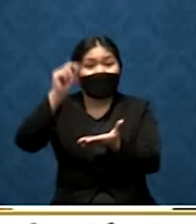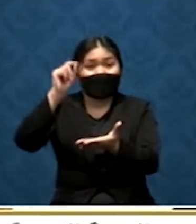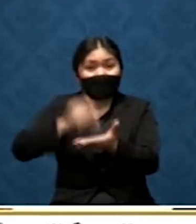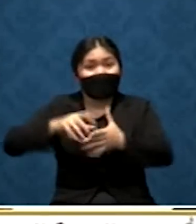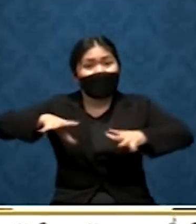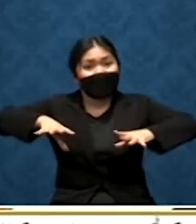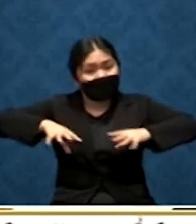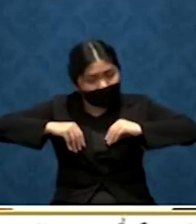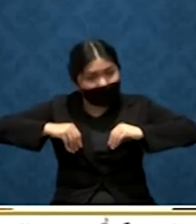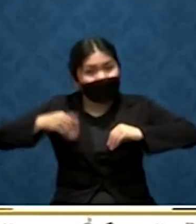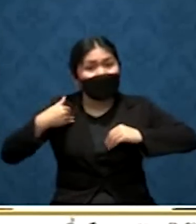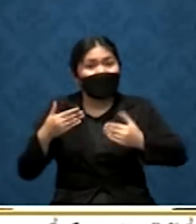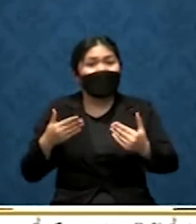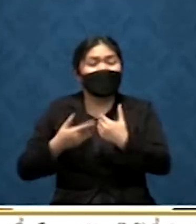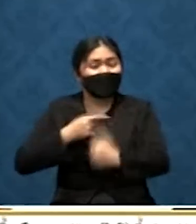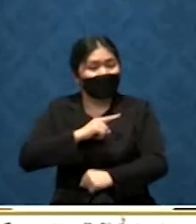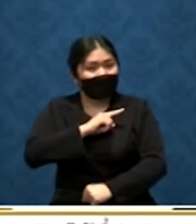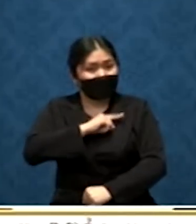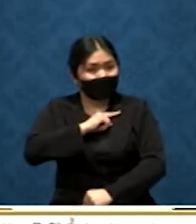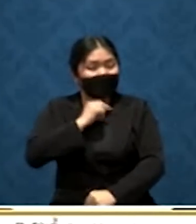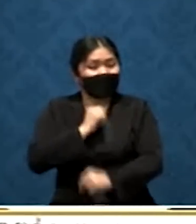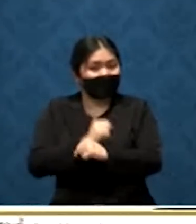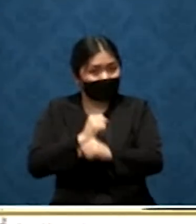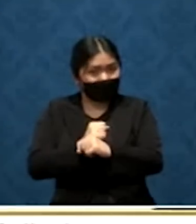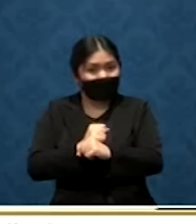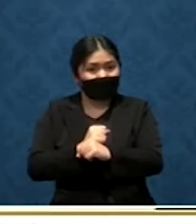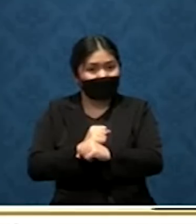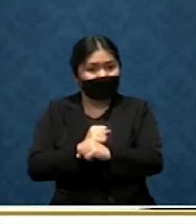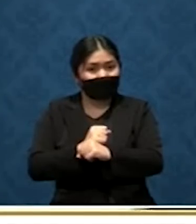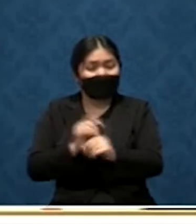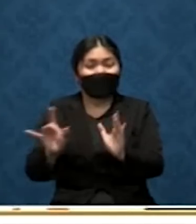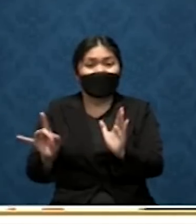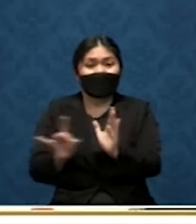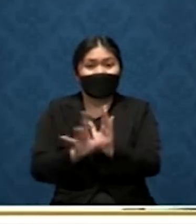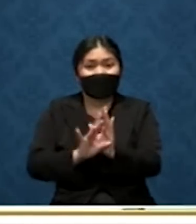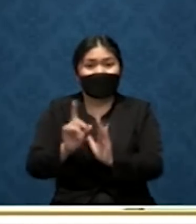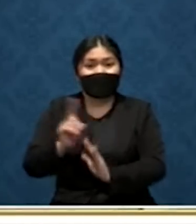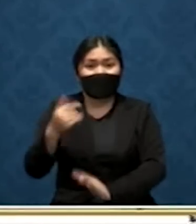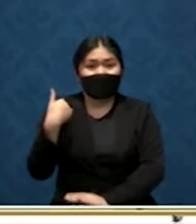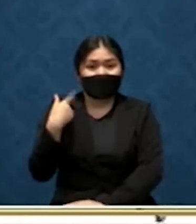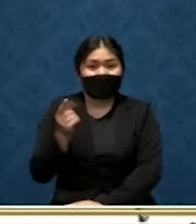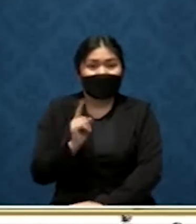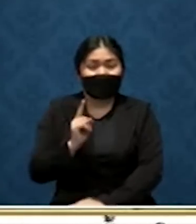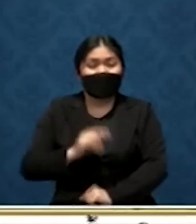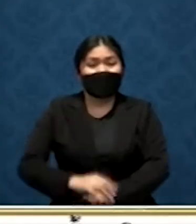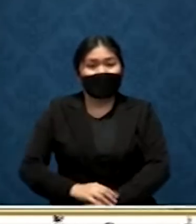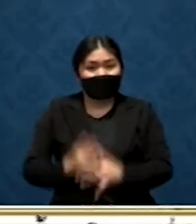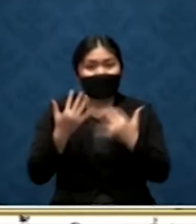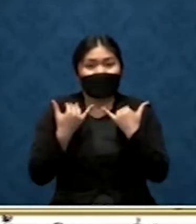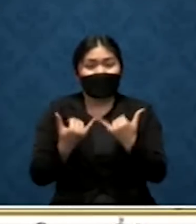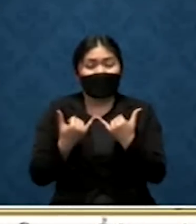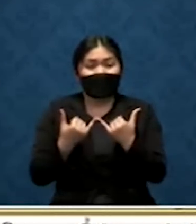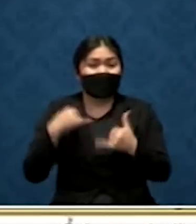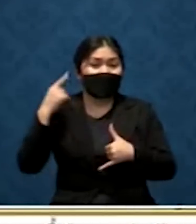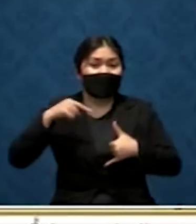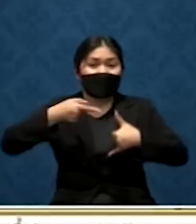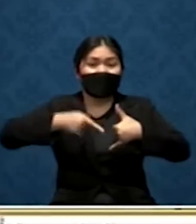อมรับสารภาพ ต่สิ่งที่ตเองได้ทําแล้สุท้ายเธประทานไครับ เกิอะไรขึ้นวันนี้เนี่ นางป่